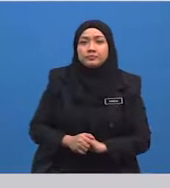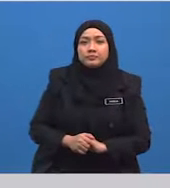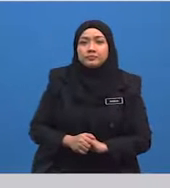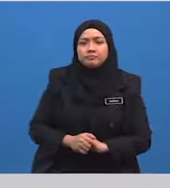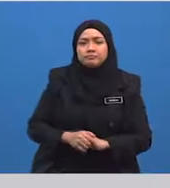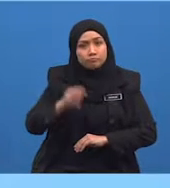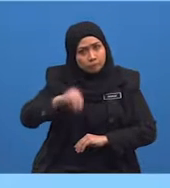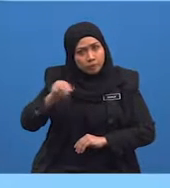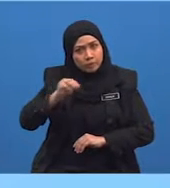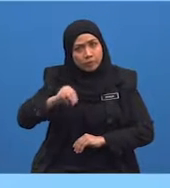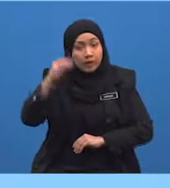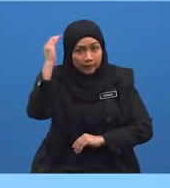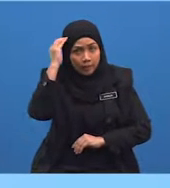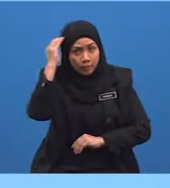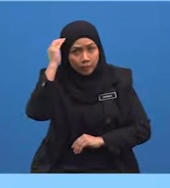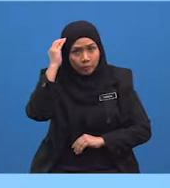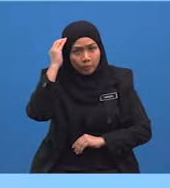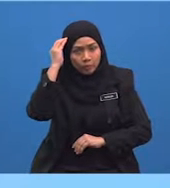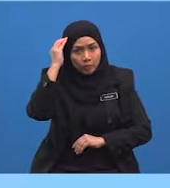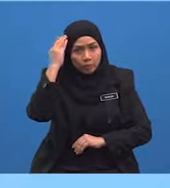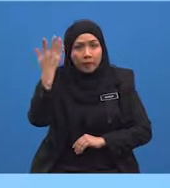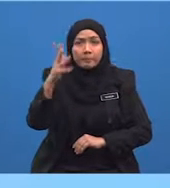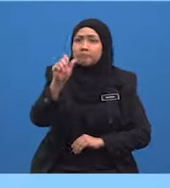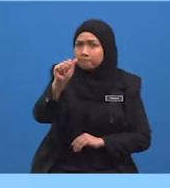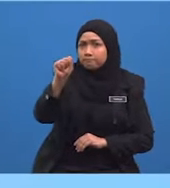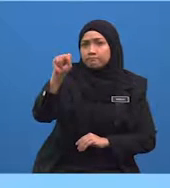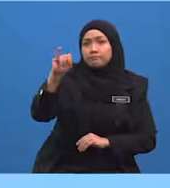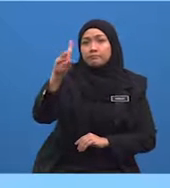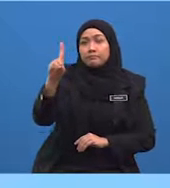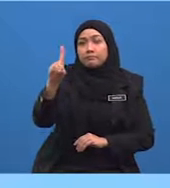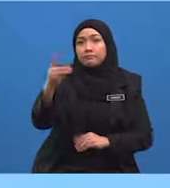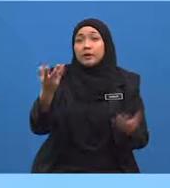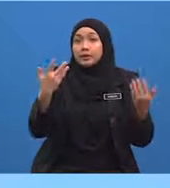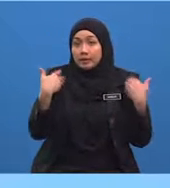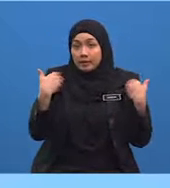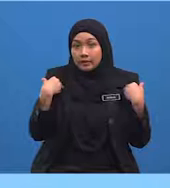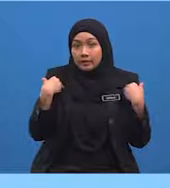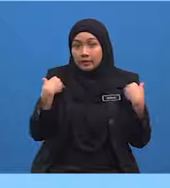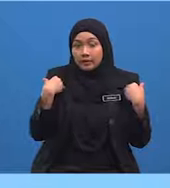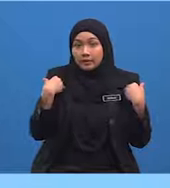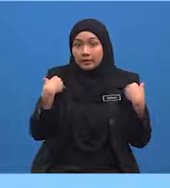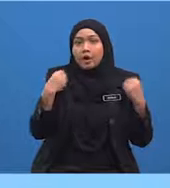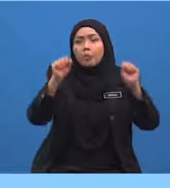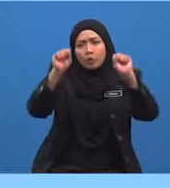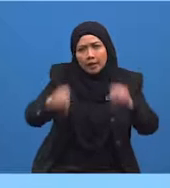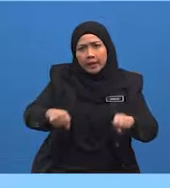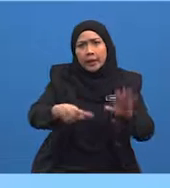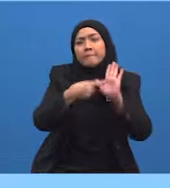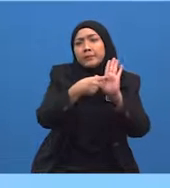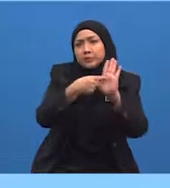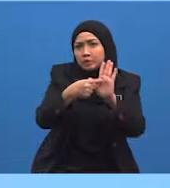Adakah murid-murid tahu bahawa asid dan alkali hanya boleh